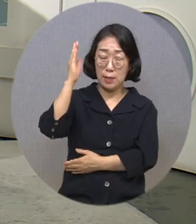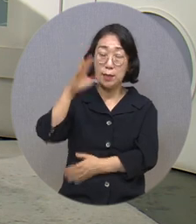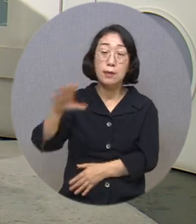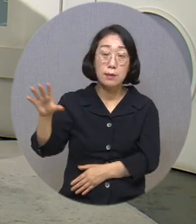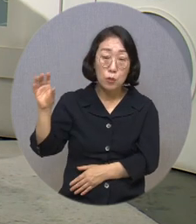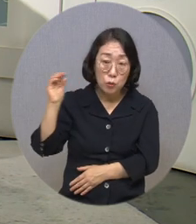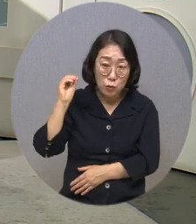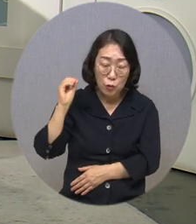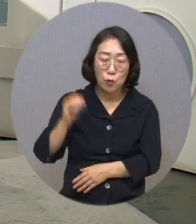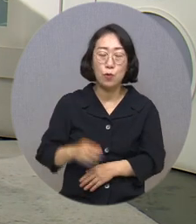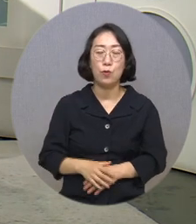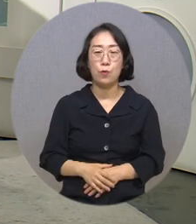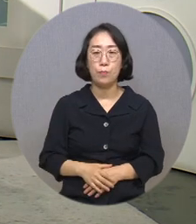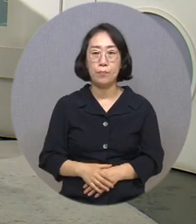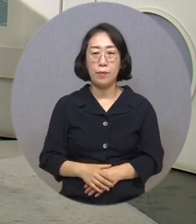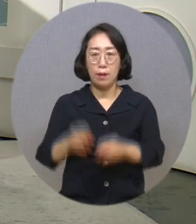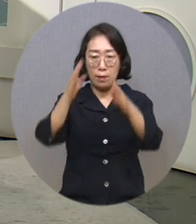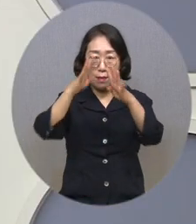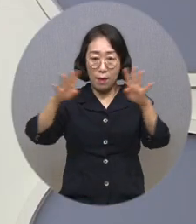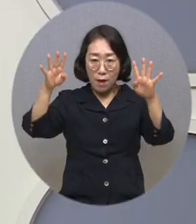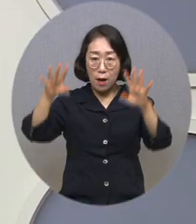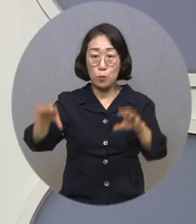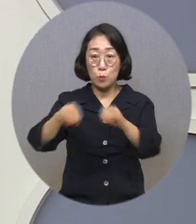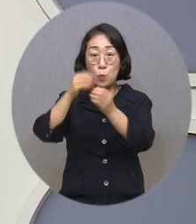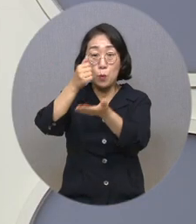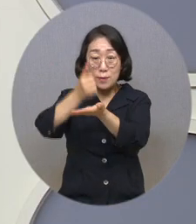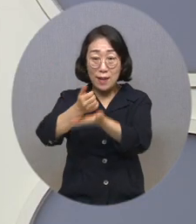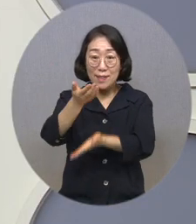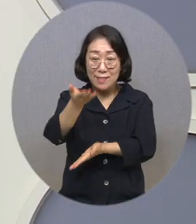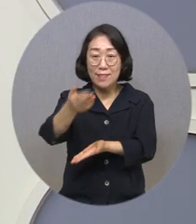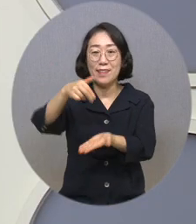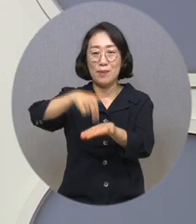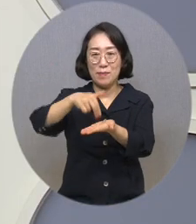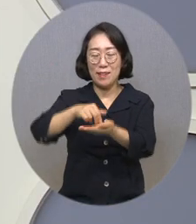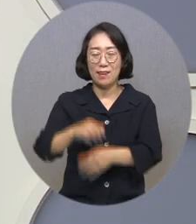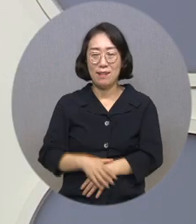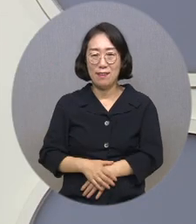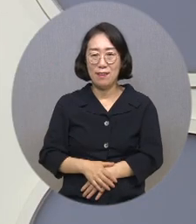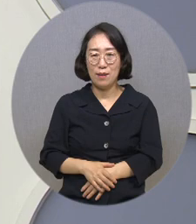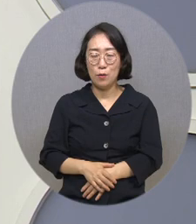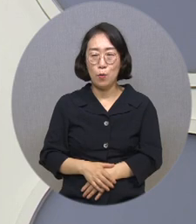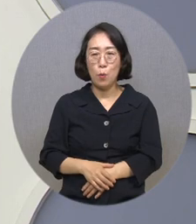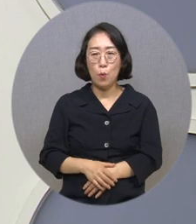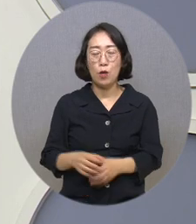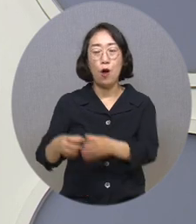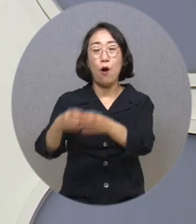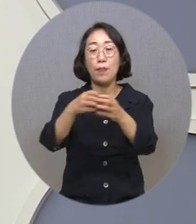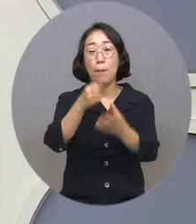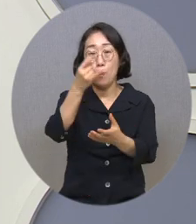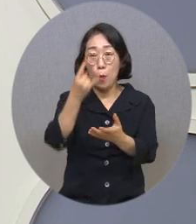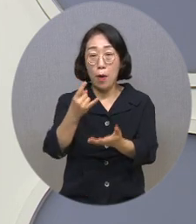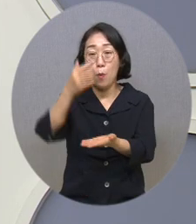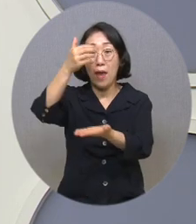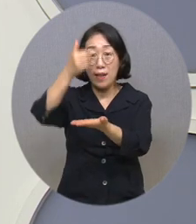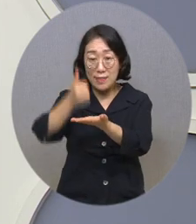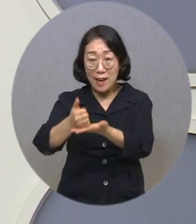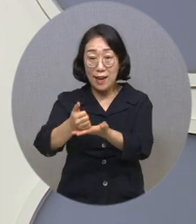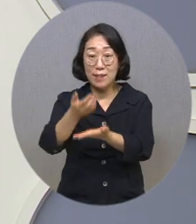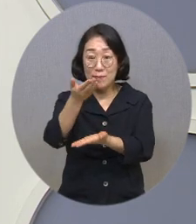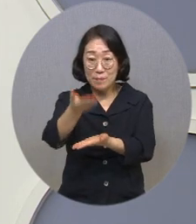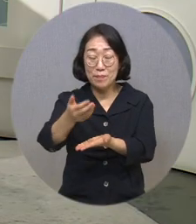들었어요. 그 대학 총장의 입장에서 특히 연합회 회장의 입장에서 각